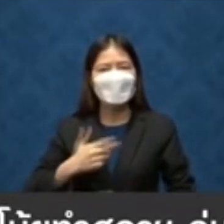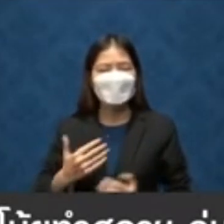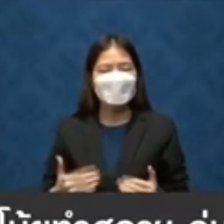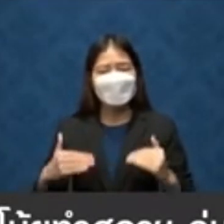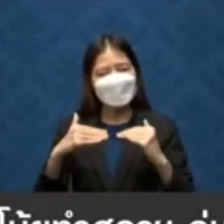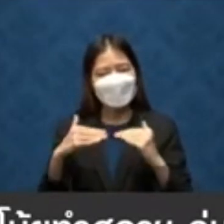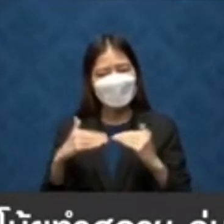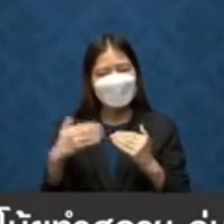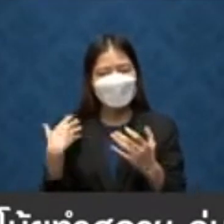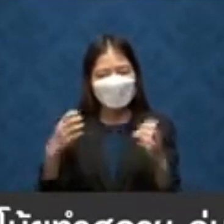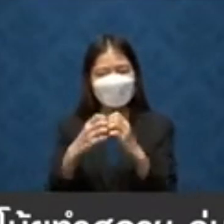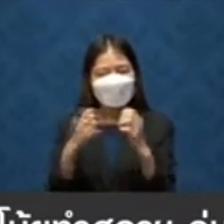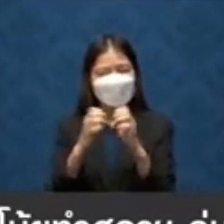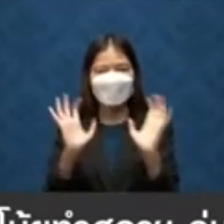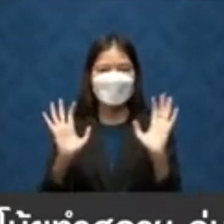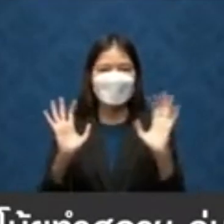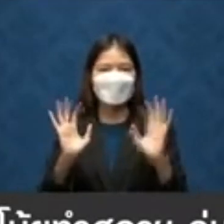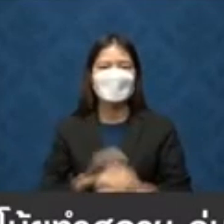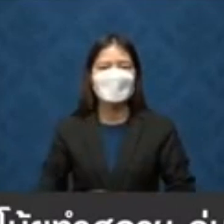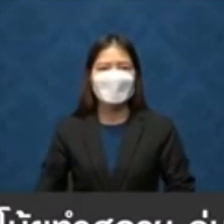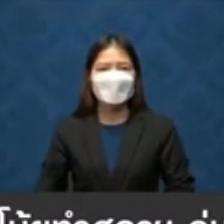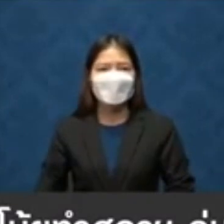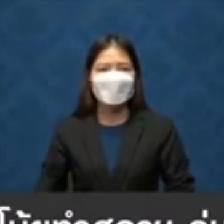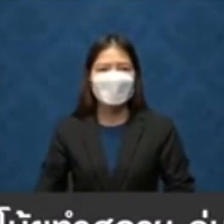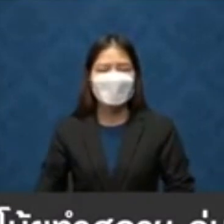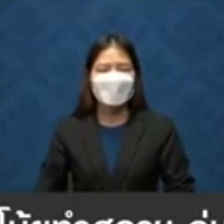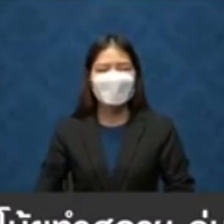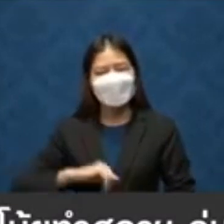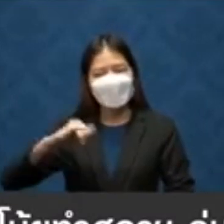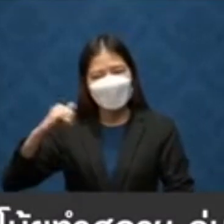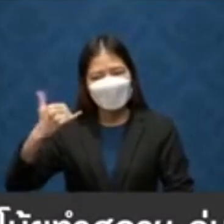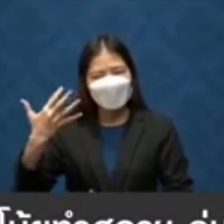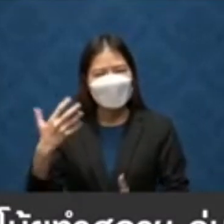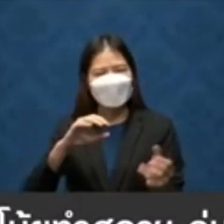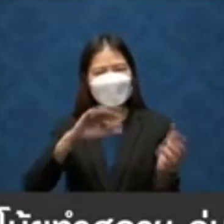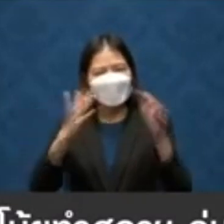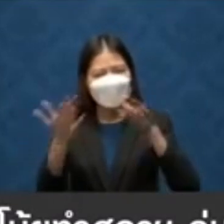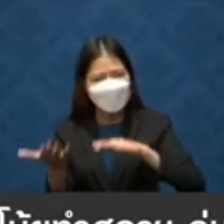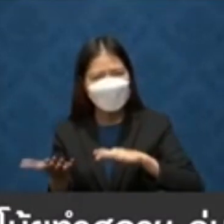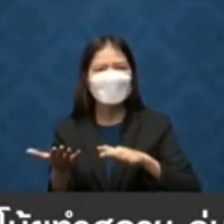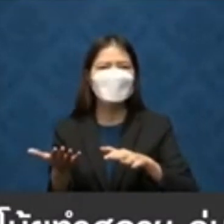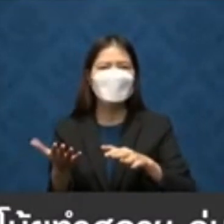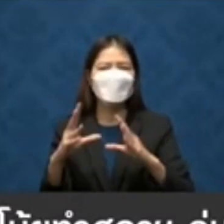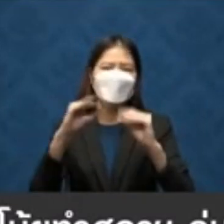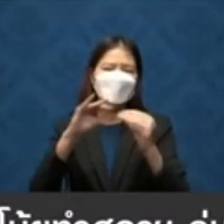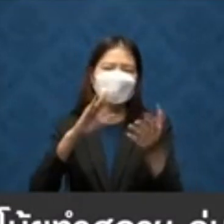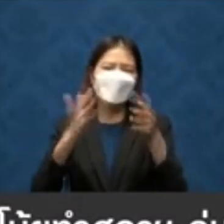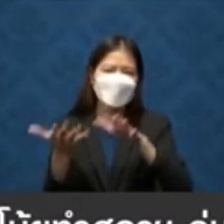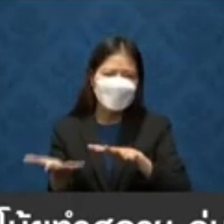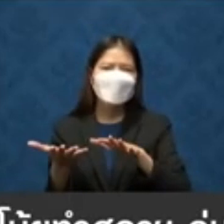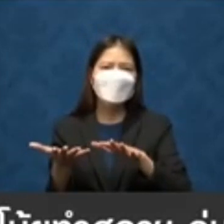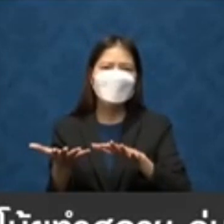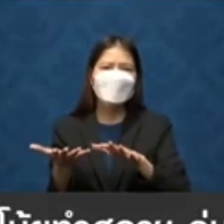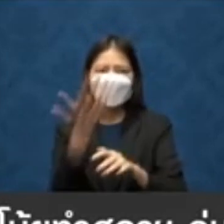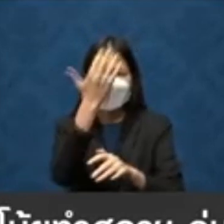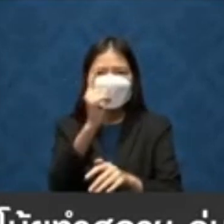สิทธิ์ก้าวร่วงแต่หลายครั้งที่มาประชุมร่วมสวสสเนี่ยเสียเกียรติเสียศักดิ์เสียภาพลักษณ์อับอายคับข้องน้อยใจไม่น้อย